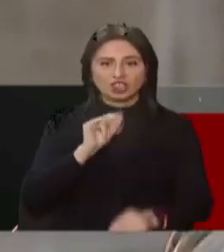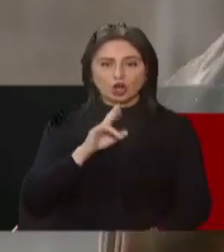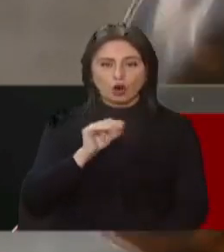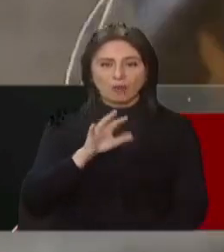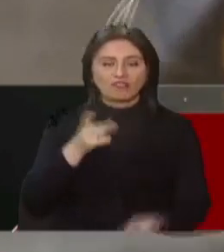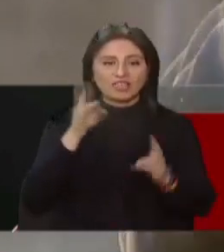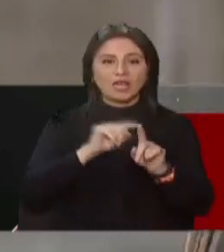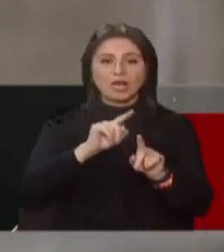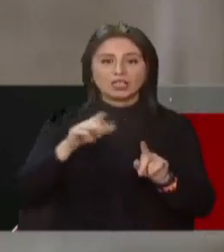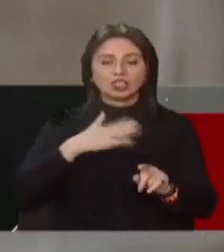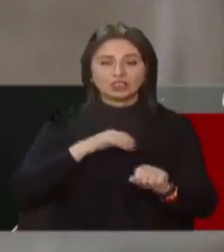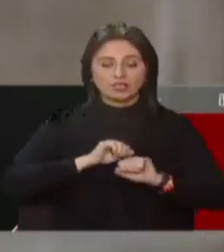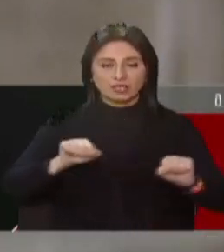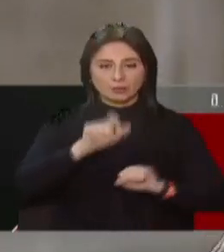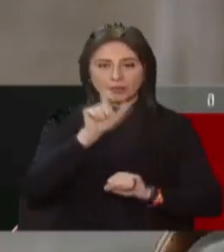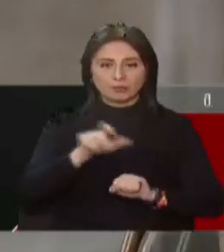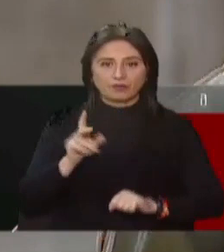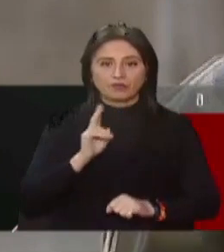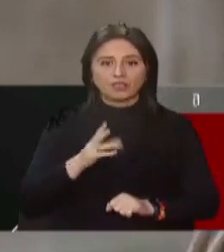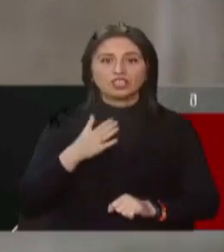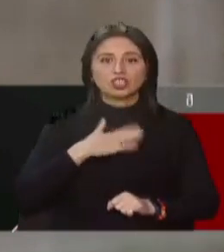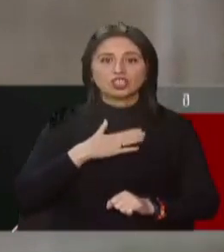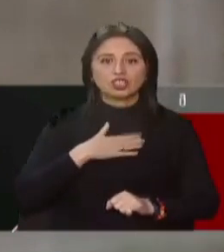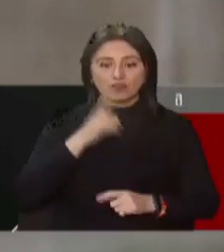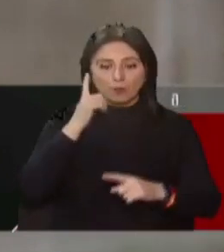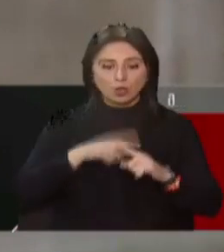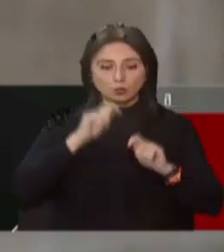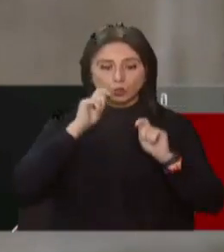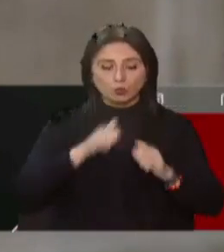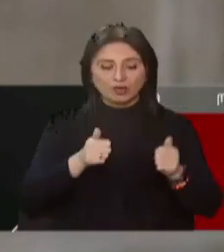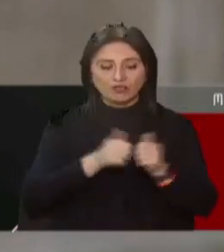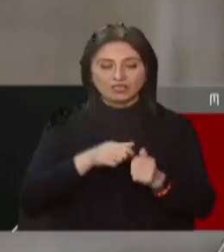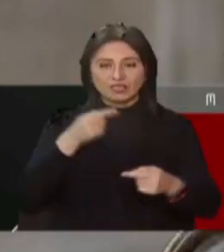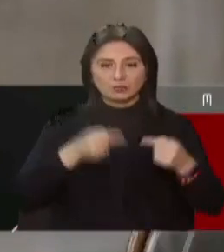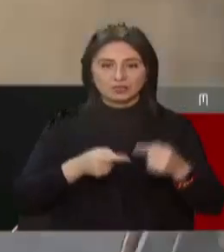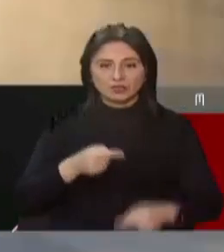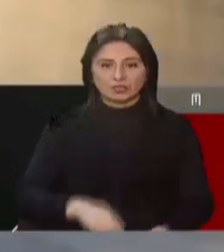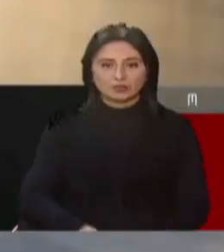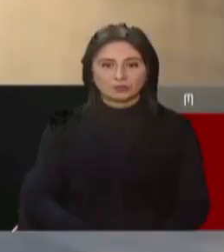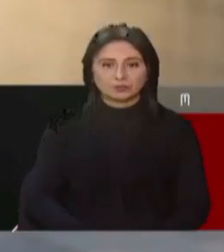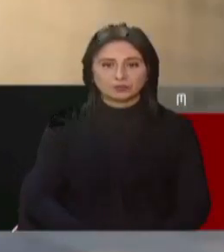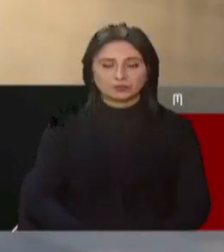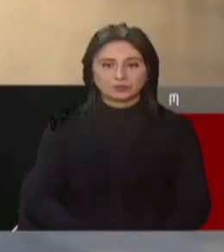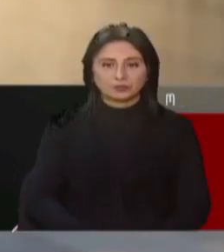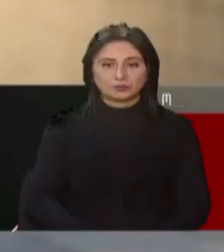და ის დანარჩენი ჩვენი გმირები, რომლებიც ჩვენს მოწმე უკრაინელების გვერდით იბრძვიან.